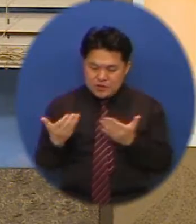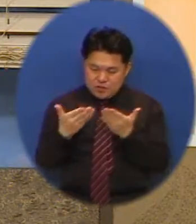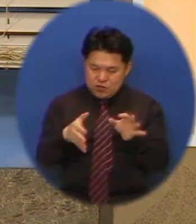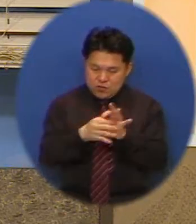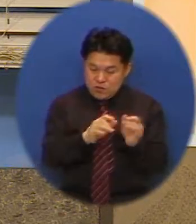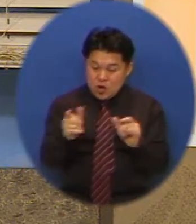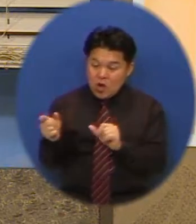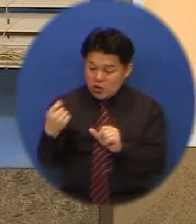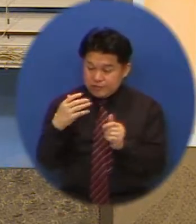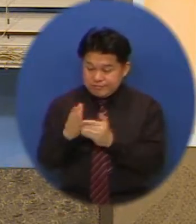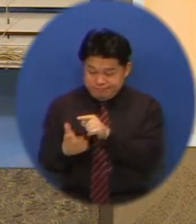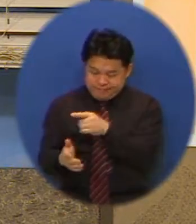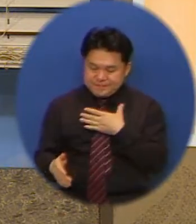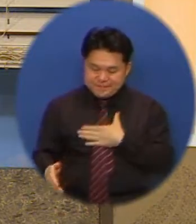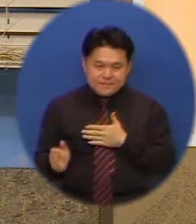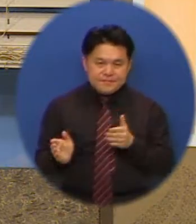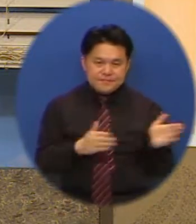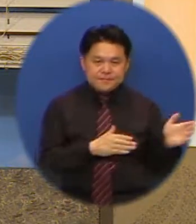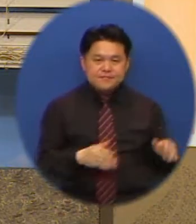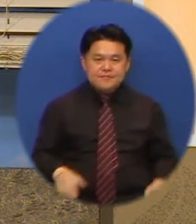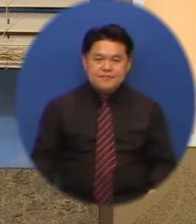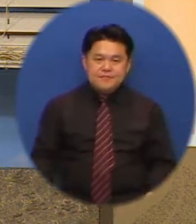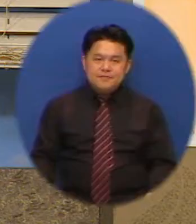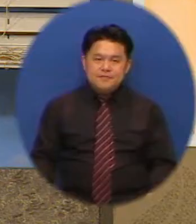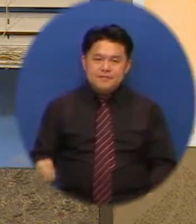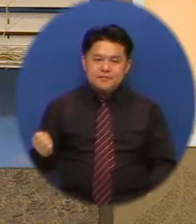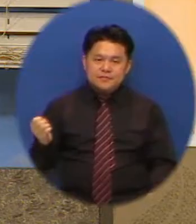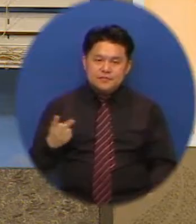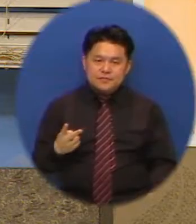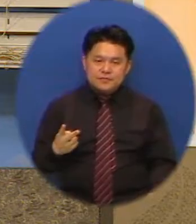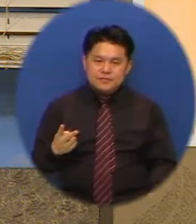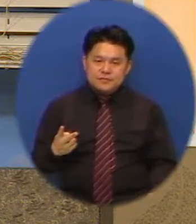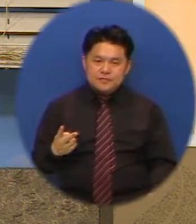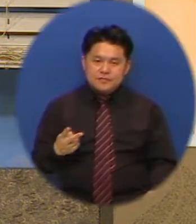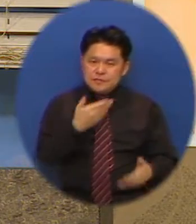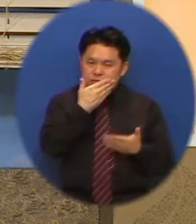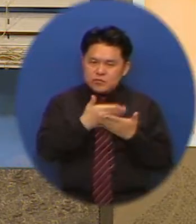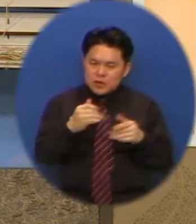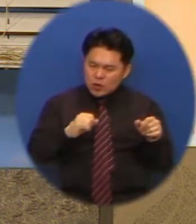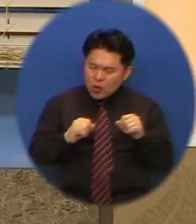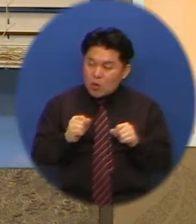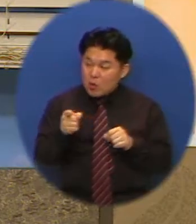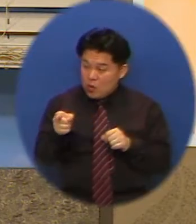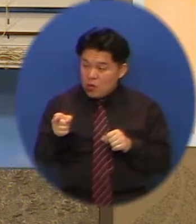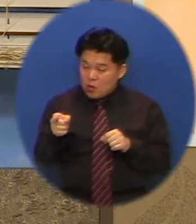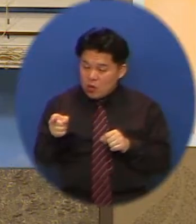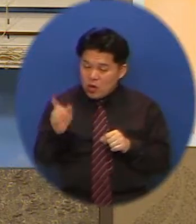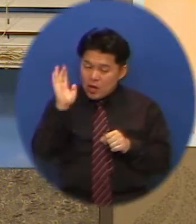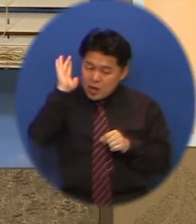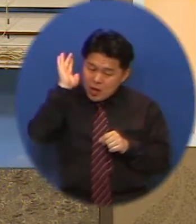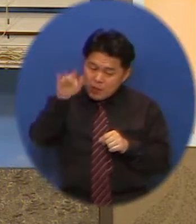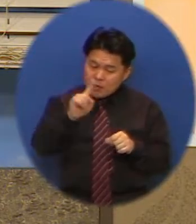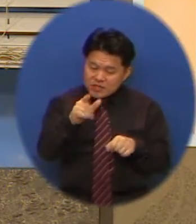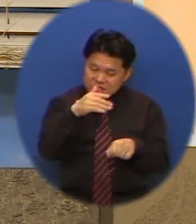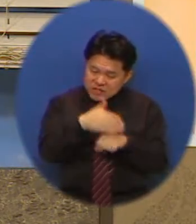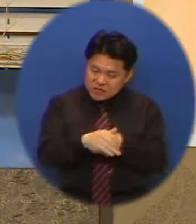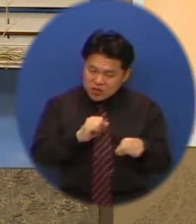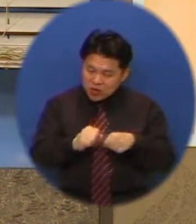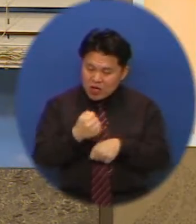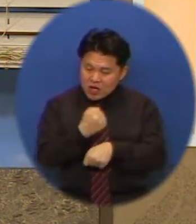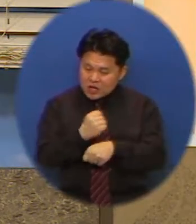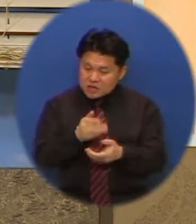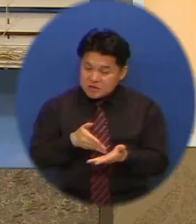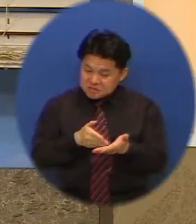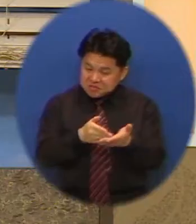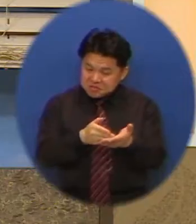얘기해 주셨는데요. 예, 예, 예. 협의회 뭐 거기에서의 좀 어떤 중심적인 역할 뭐 어디다 어떻게 하자 뭐 이런 것들을